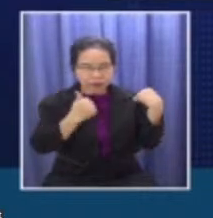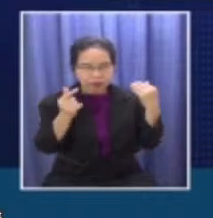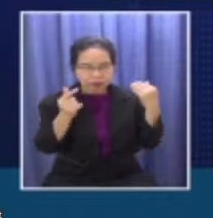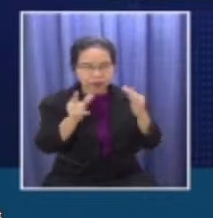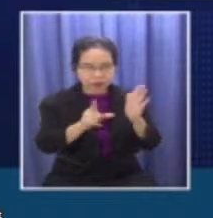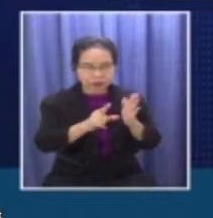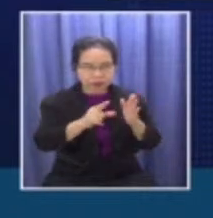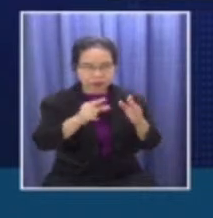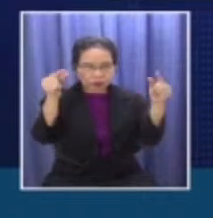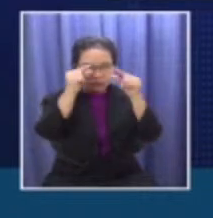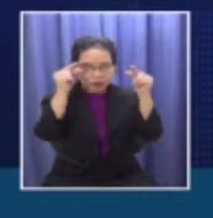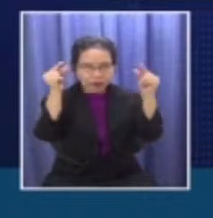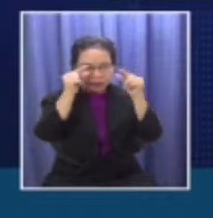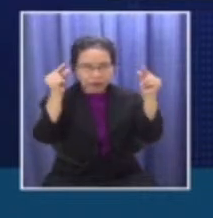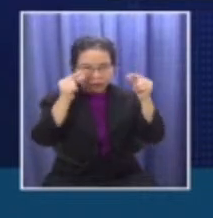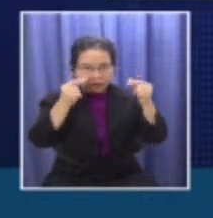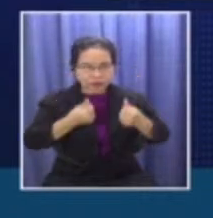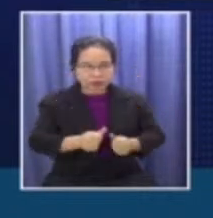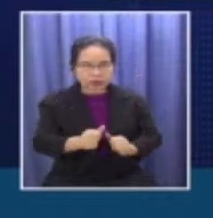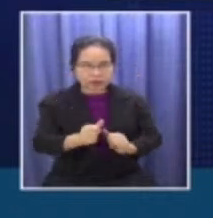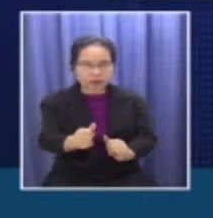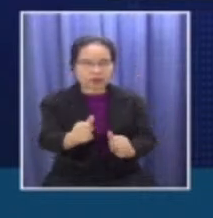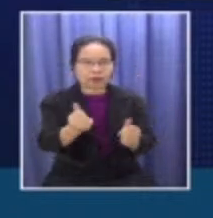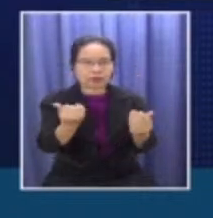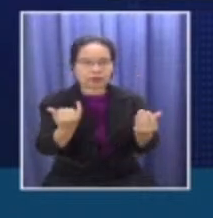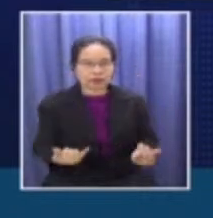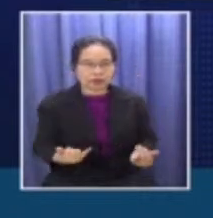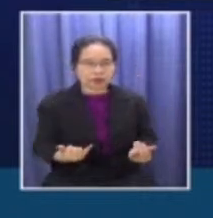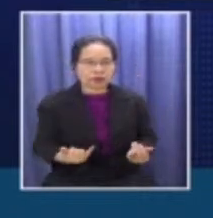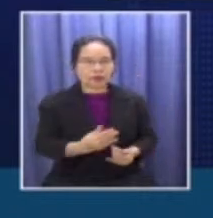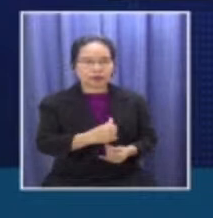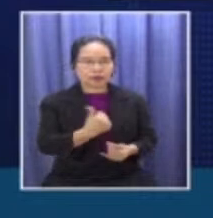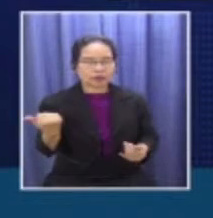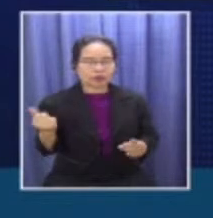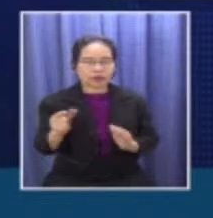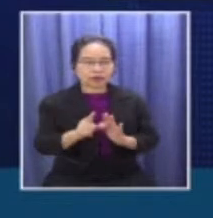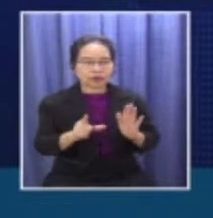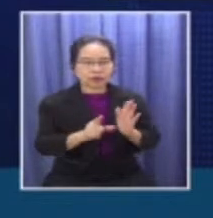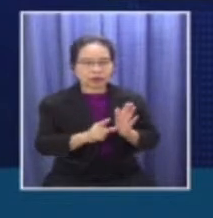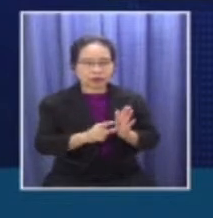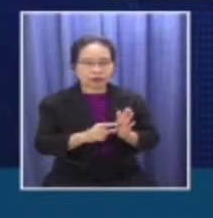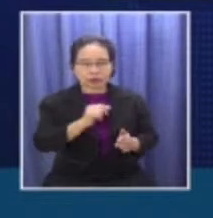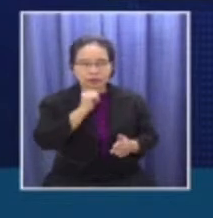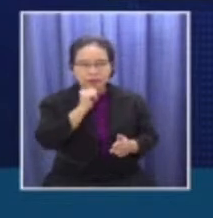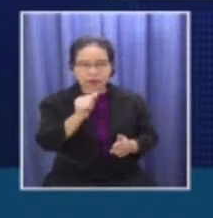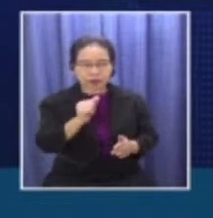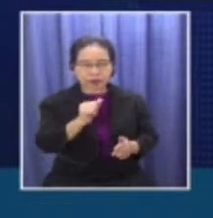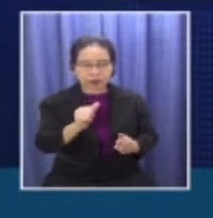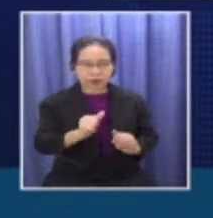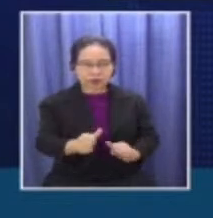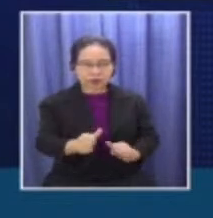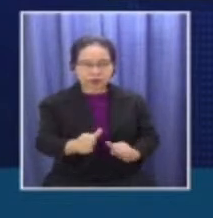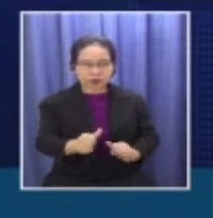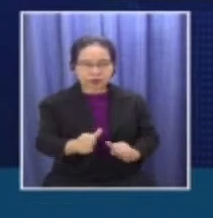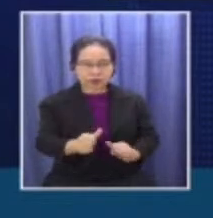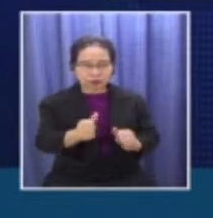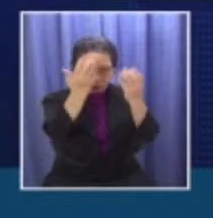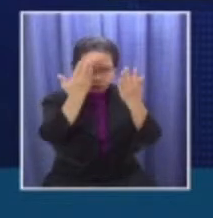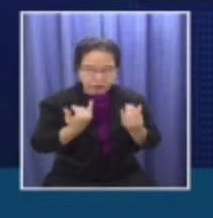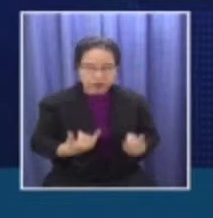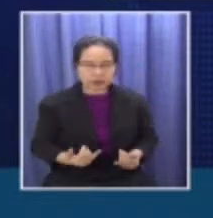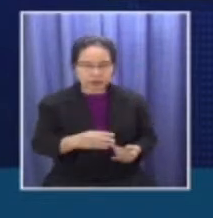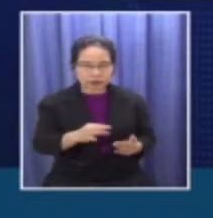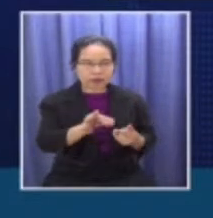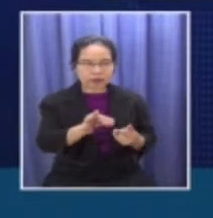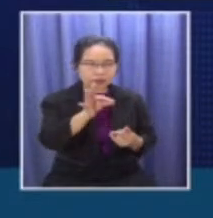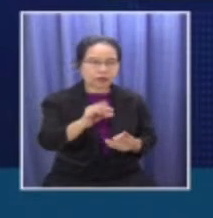kautusan pa rin ni Moises ang sinusunod natin ngayon? Ang ibang mga kautusan niya ay hindi na sinusunod. Parang napipili